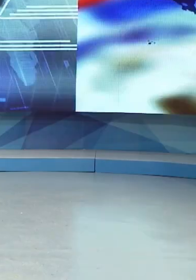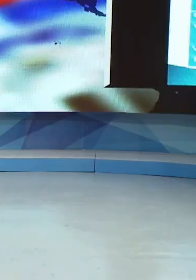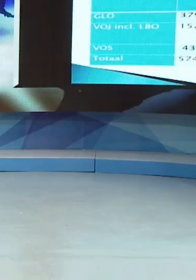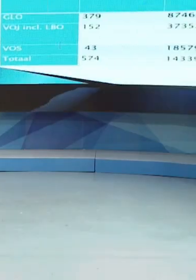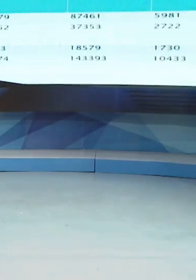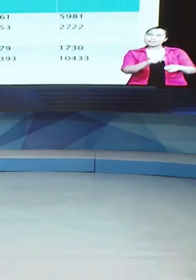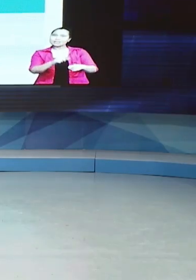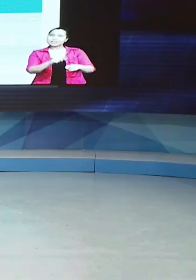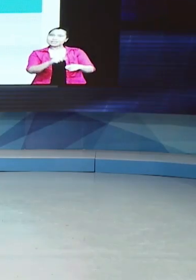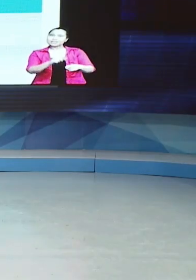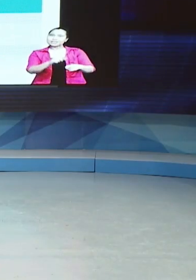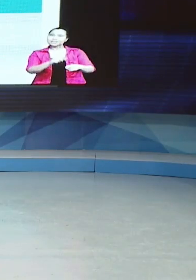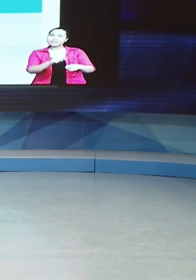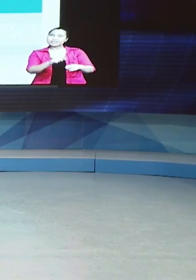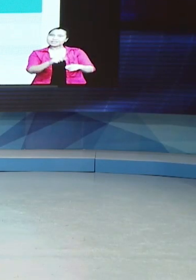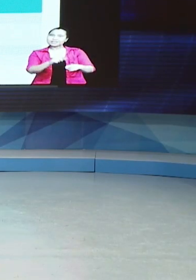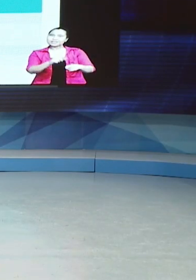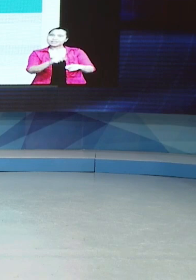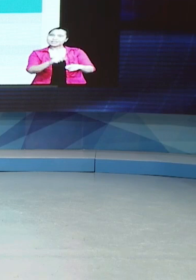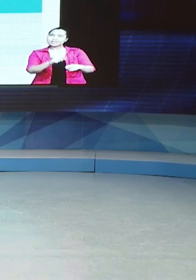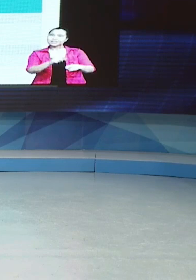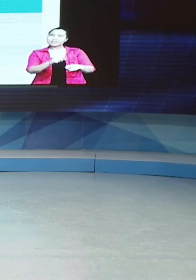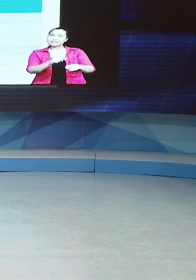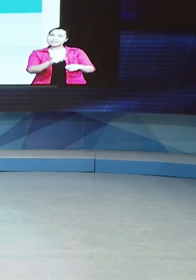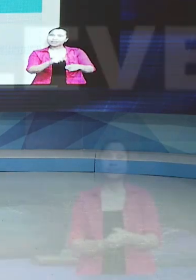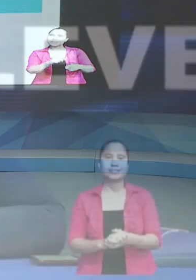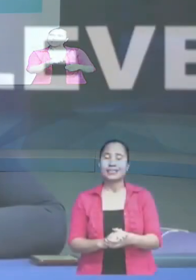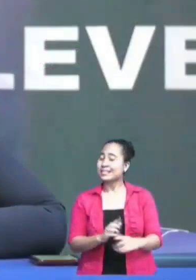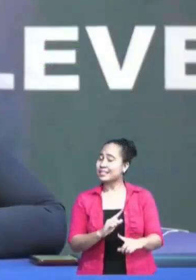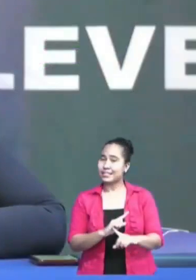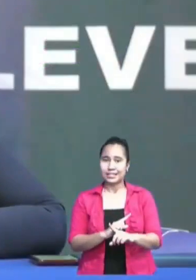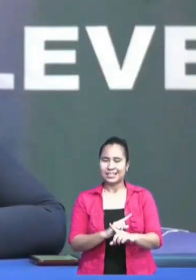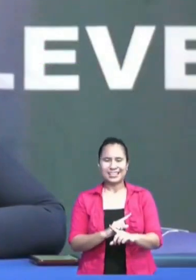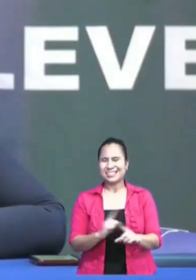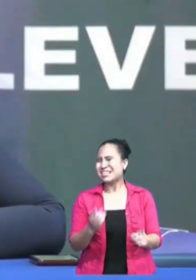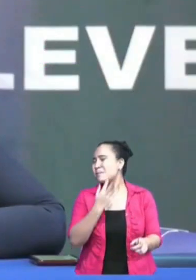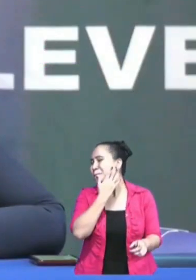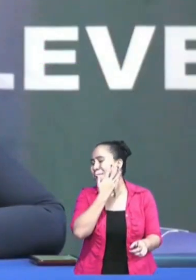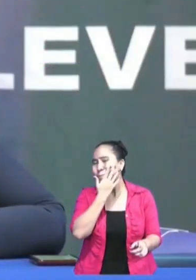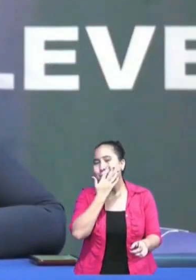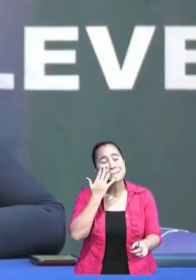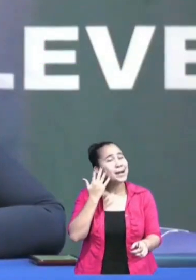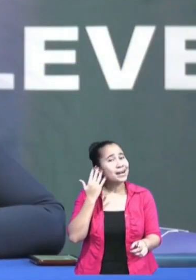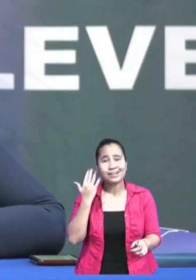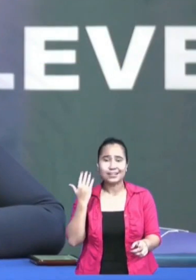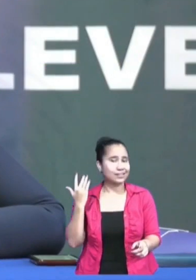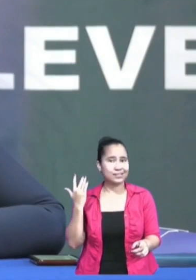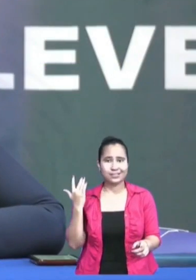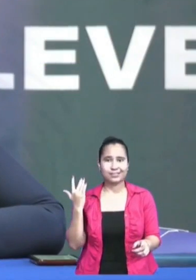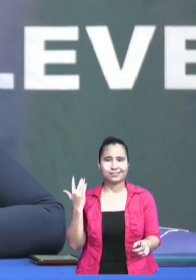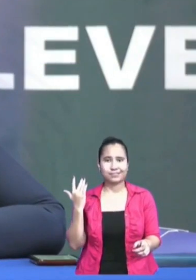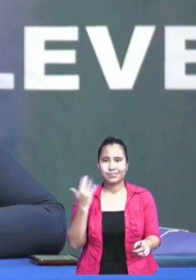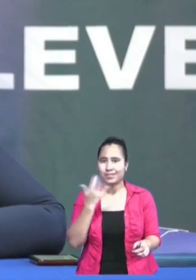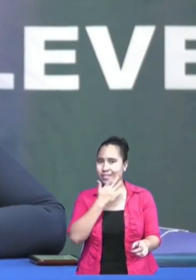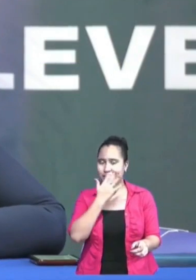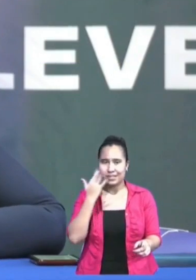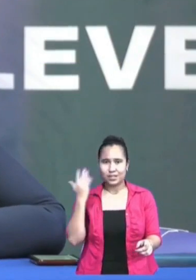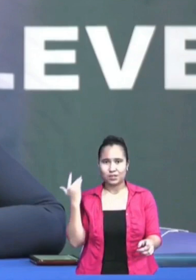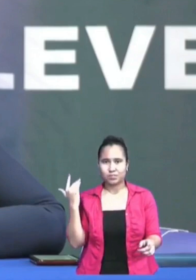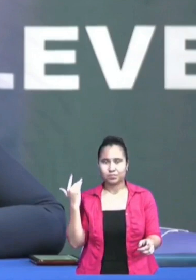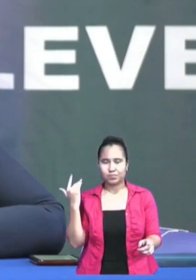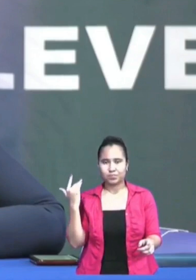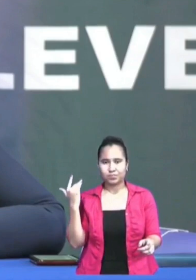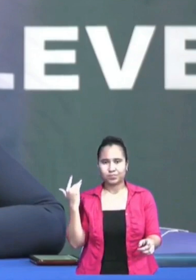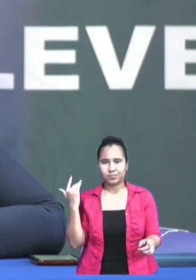Leerlingen van de lagere klassen van de basisscholen stromen door naar de volgende klas in het nieuwe schooljaar. Dit zegt minister Lilian